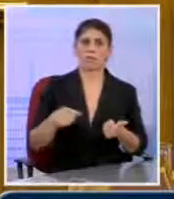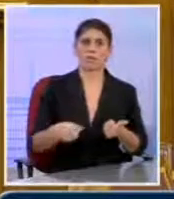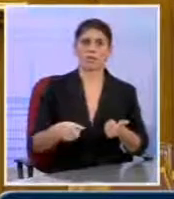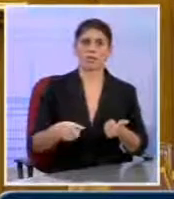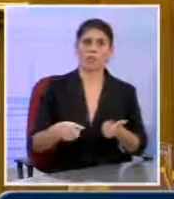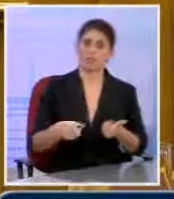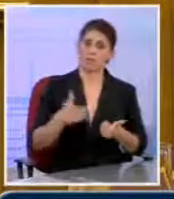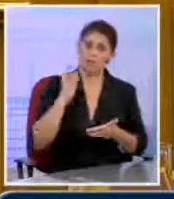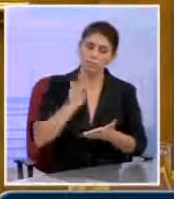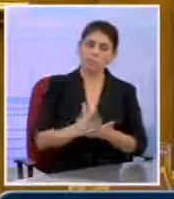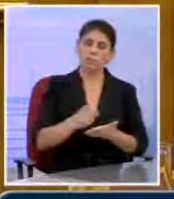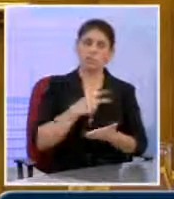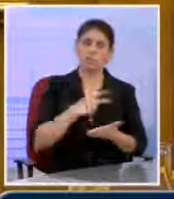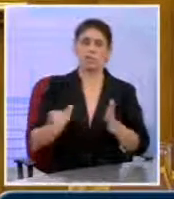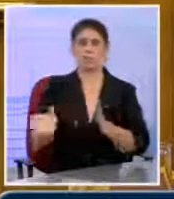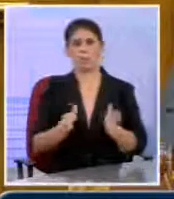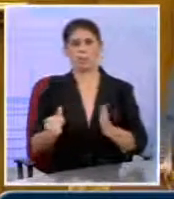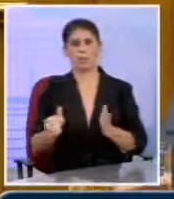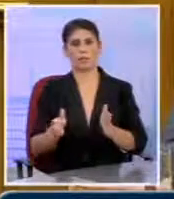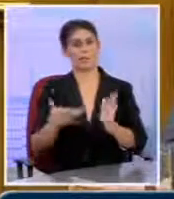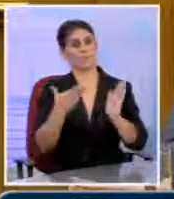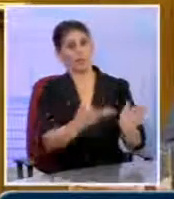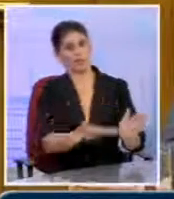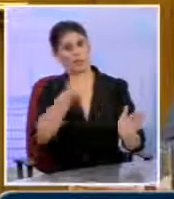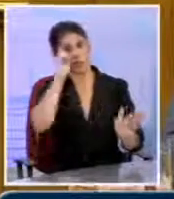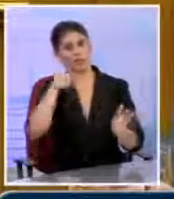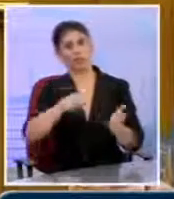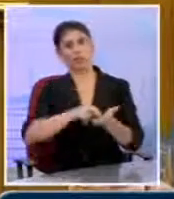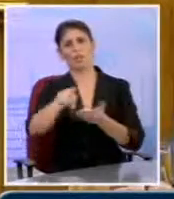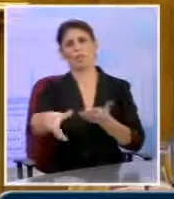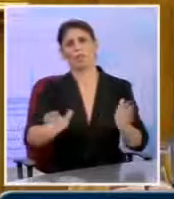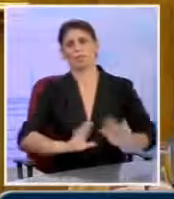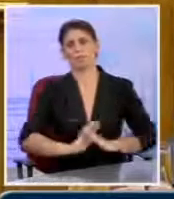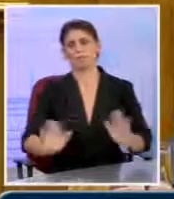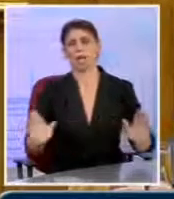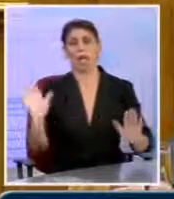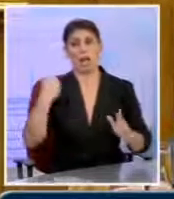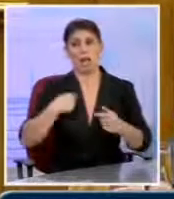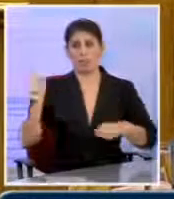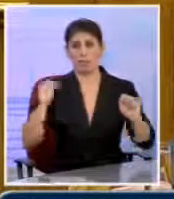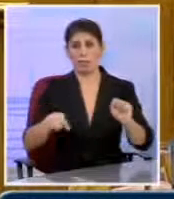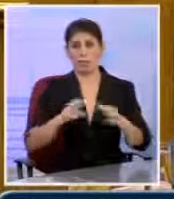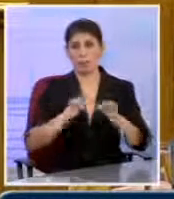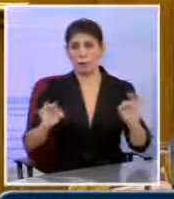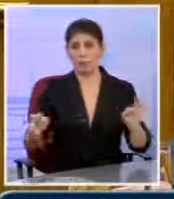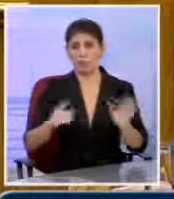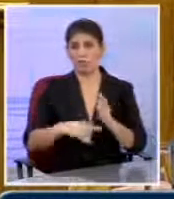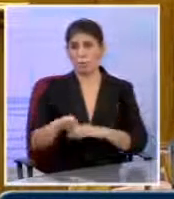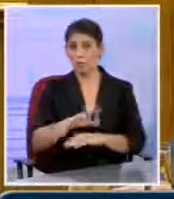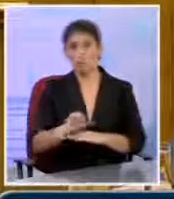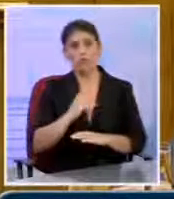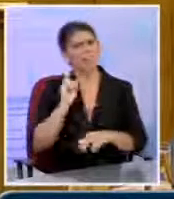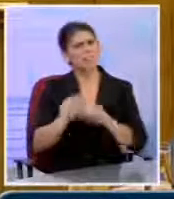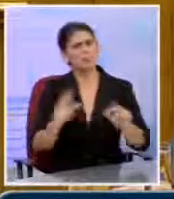τομή προς τη σωστή κατεύθυνση. Ιδού η Ρόδος, ιδού και το πείδημα. Εάν διαφωνείτε στις λεπτομέρειες του νομοσχεδίου,